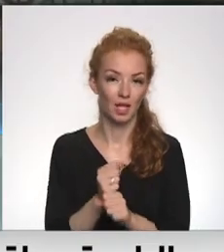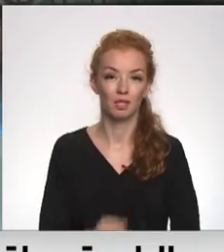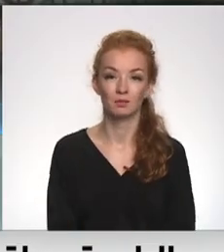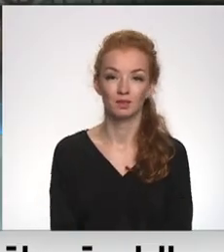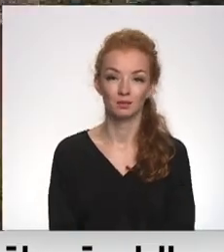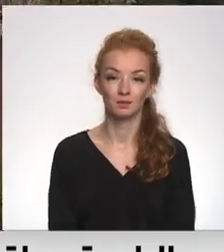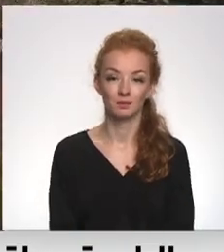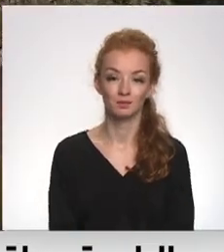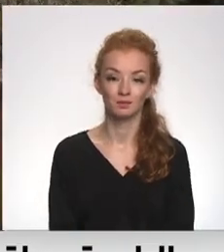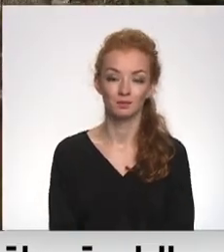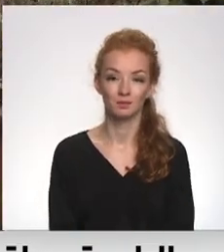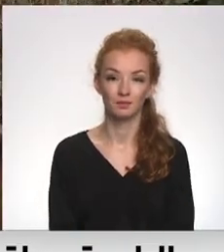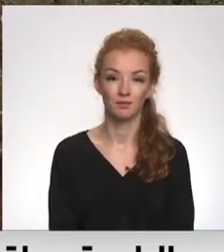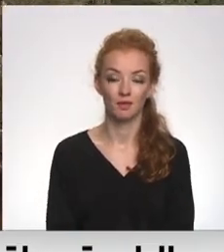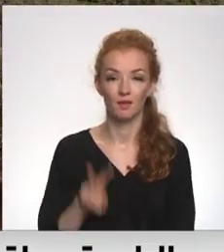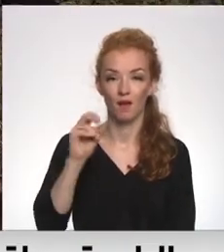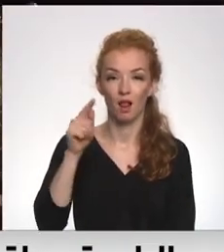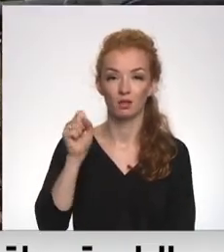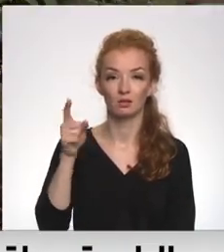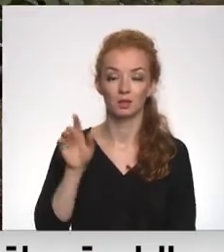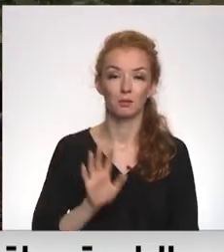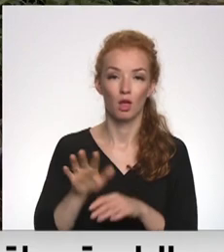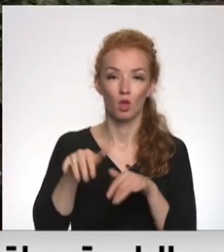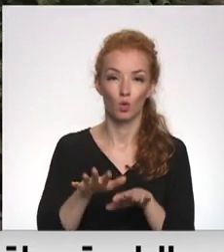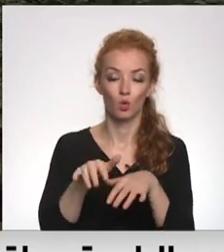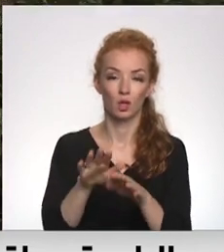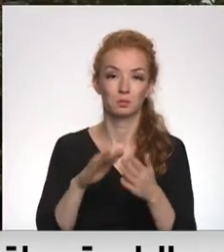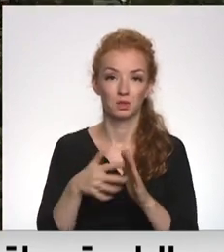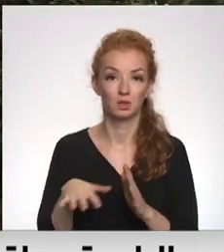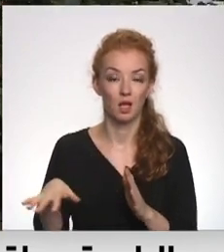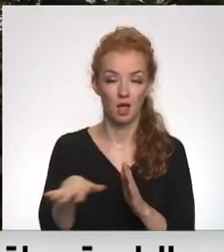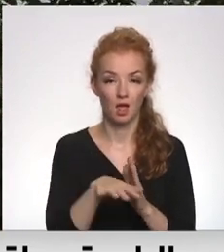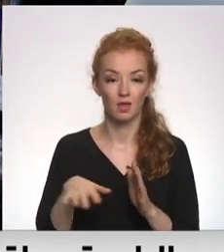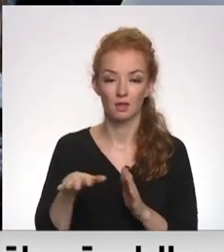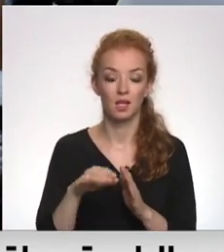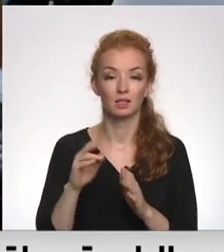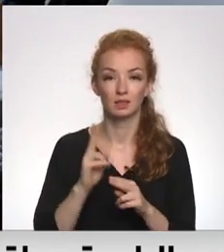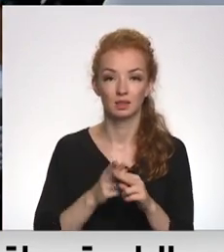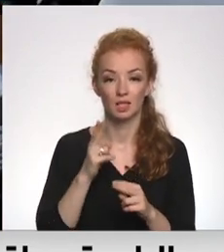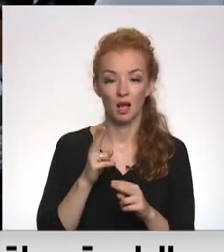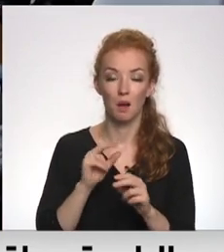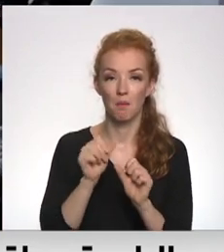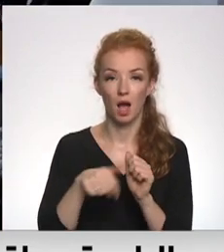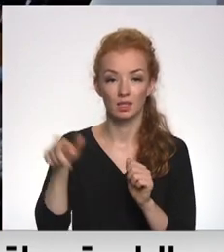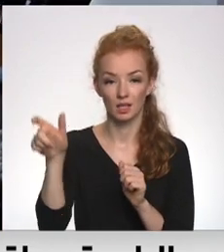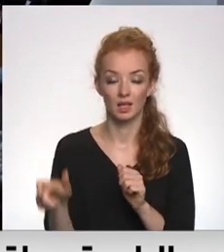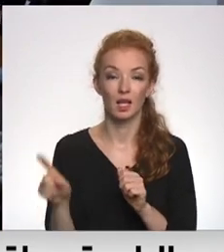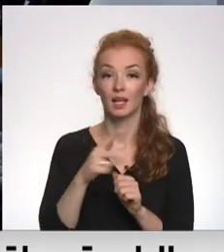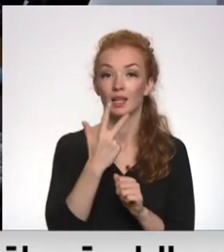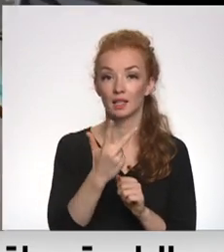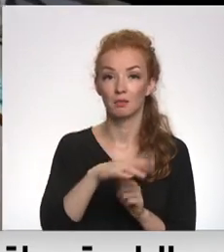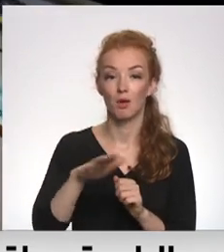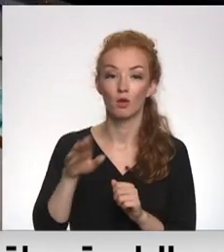Kalvi. Velsas Pijūras pilsētā Svancijā dzīvojušā stikla mākslinieca Ella Oša ir trīs